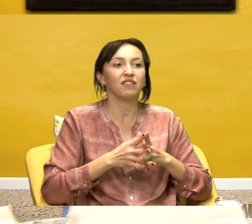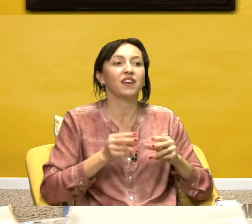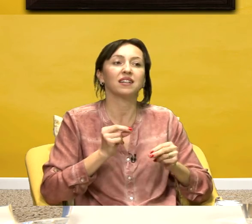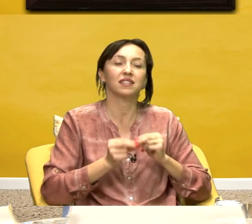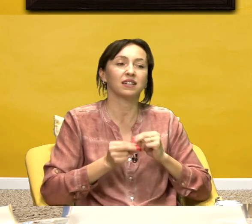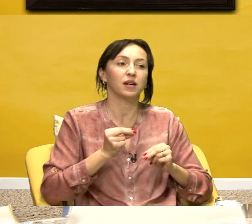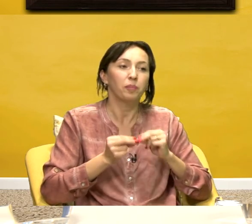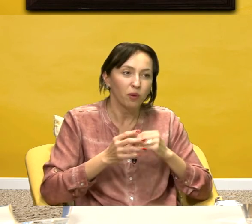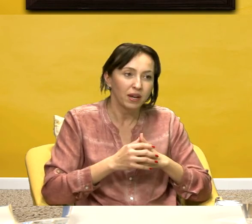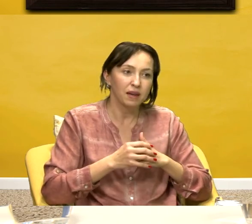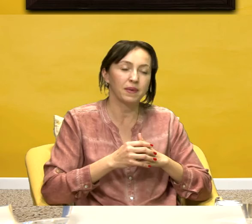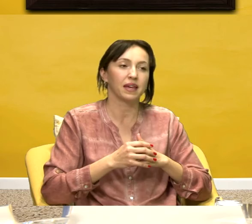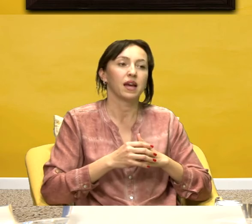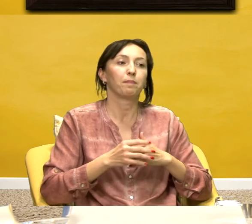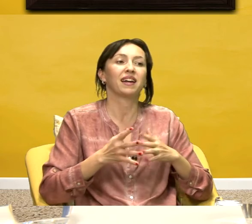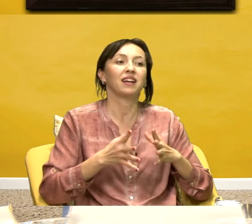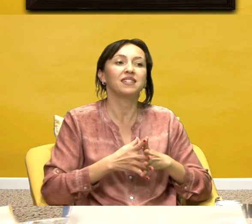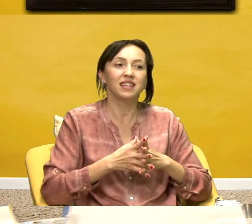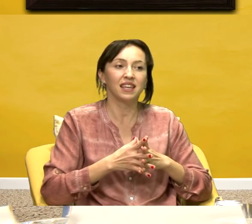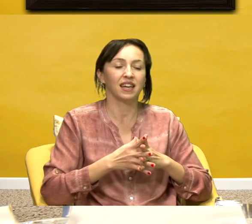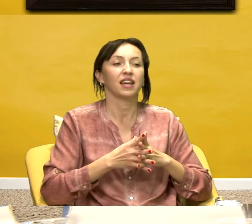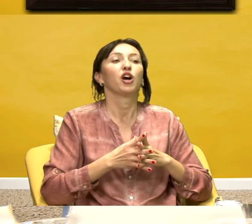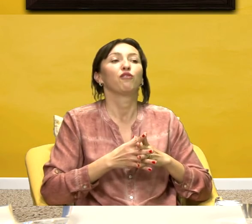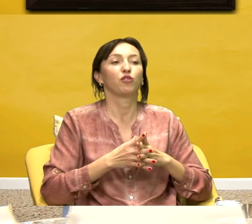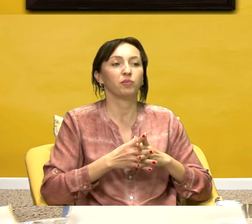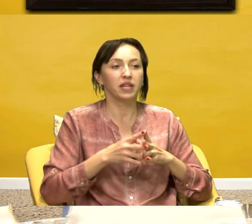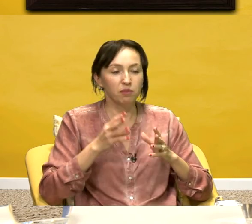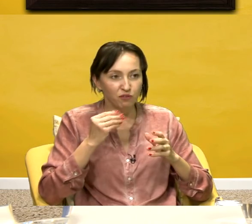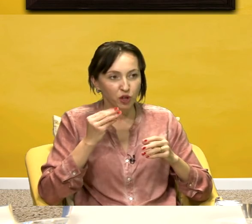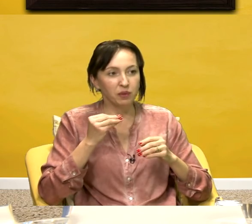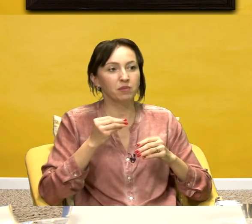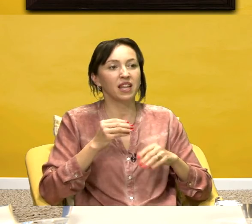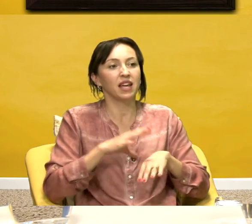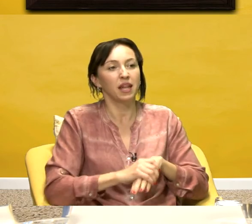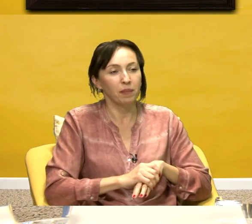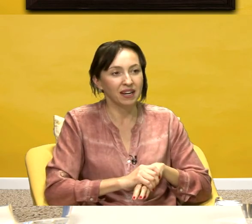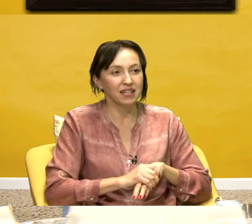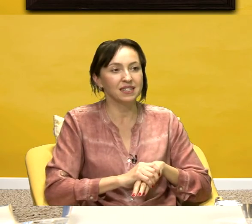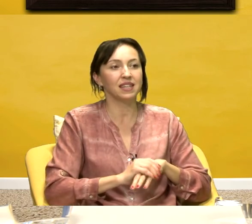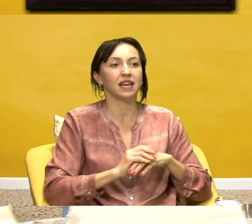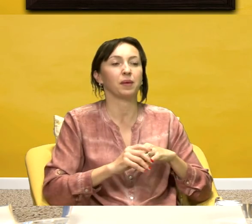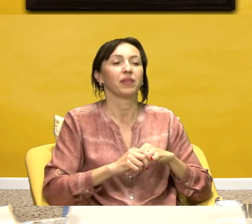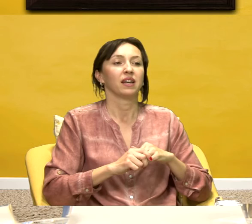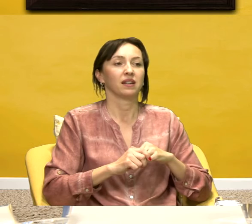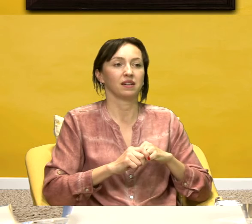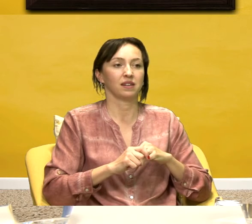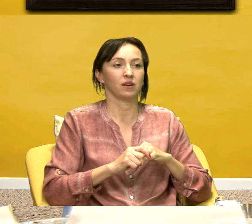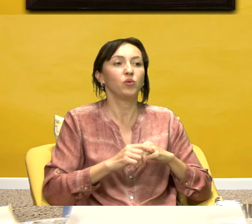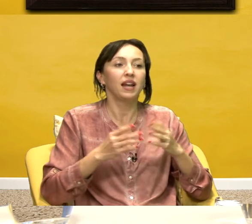să se ivească probleme, paralizie. Vorbim de